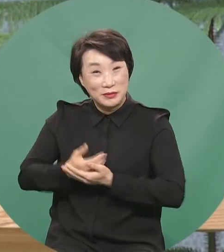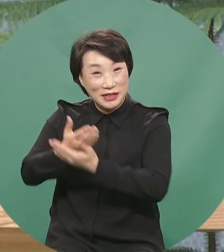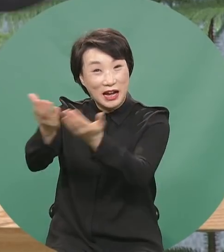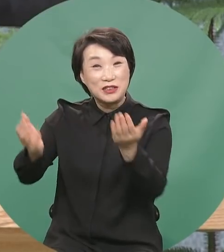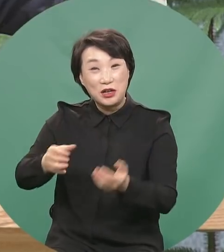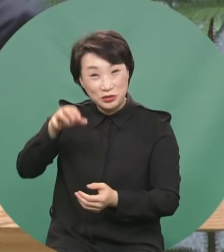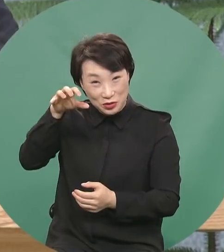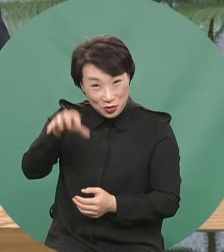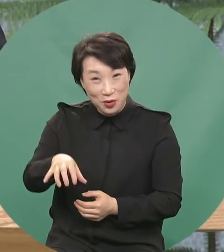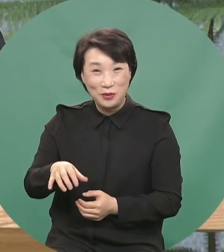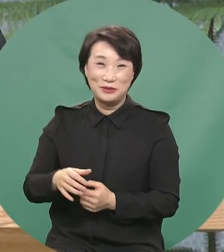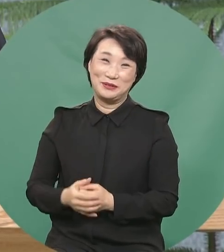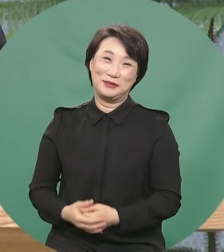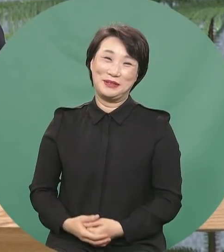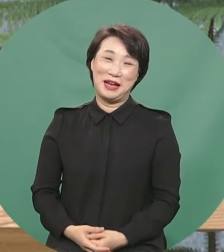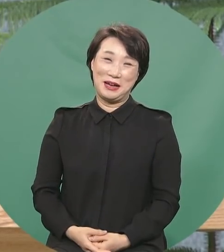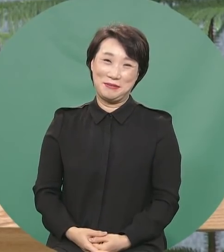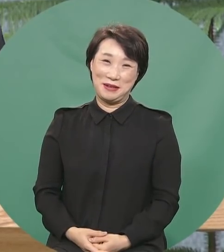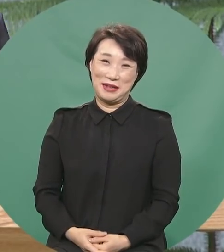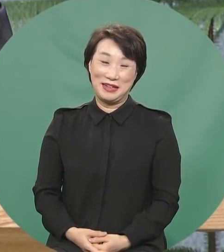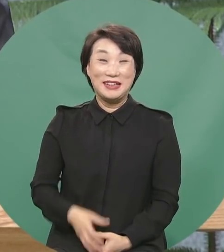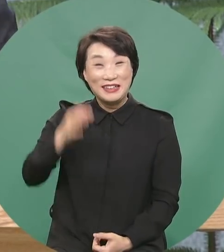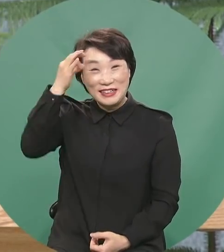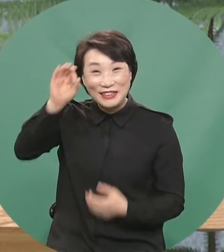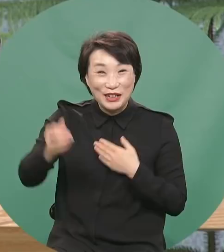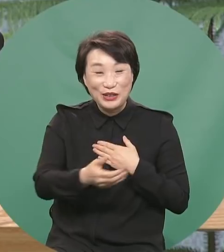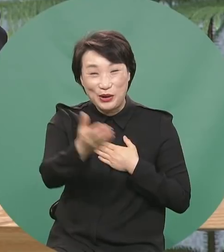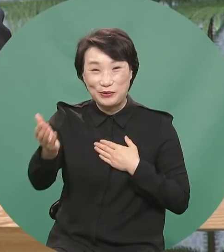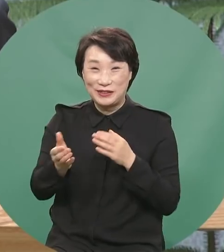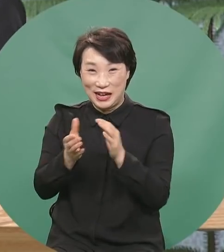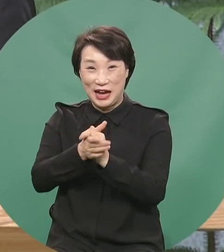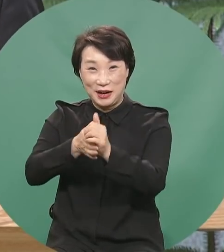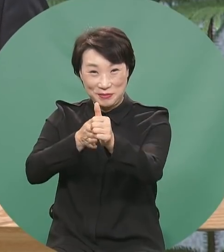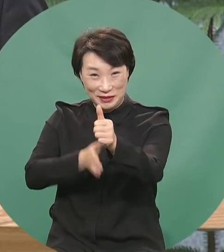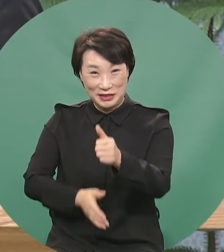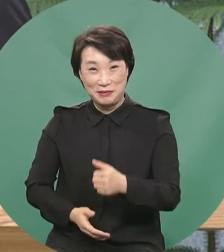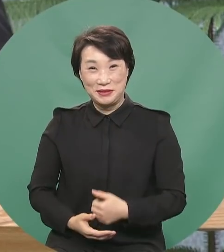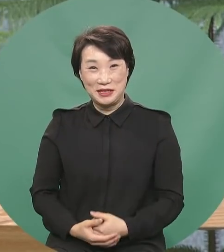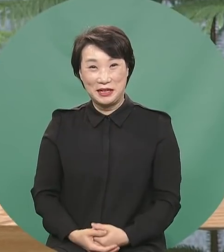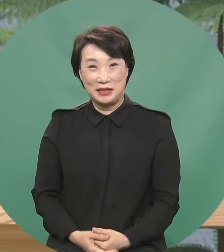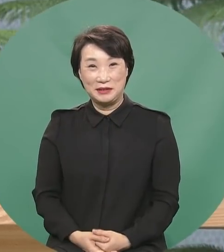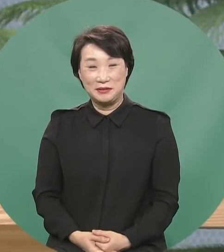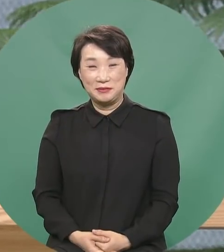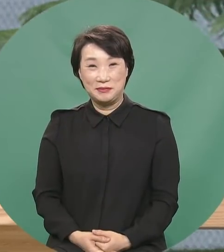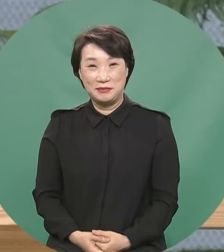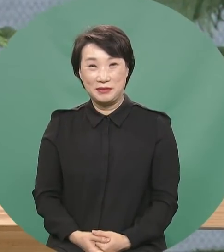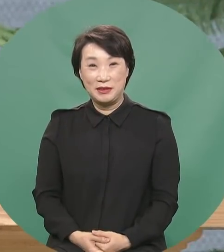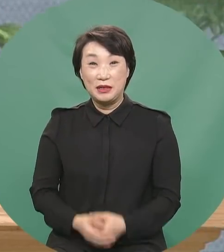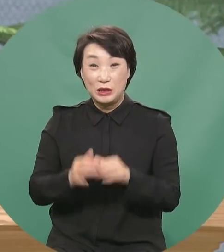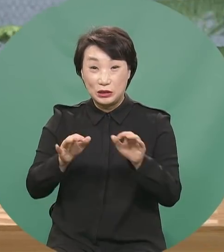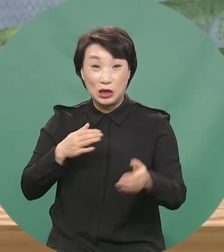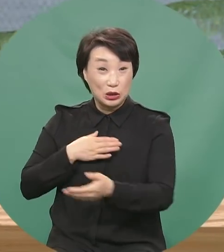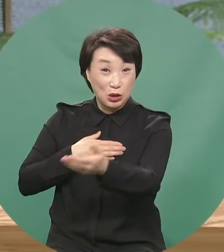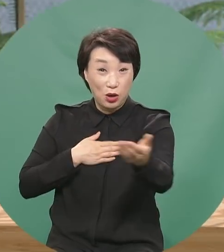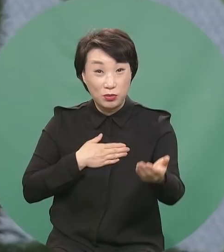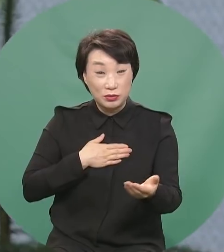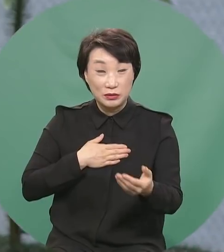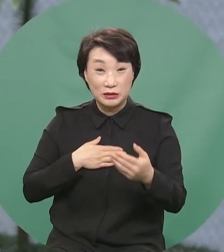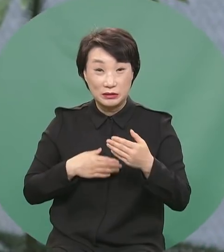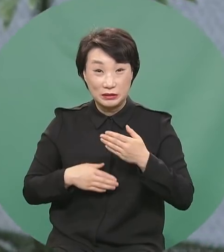나눠주는 배급소입니다. 인정하시면 아멘 합시다. 근데 여러분